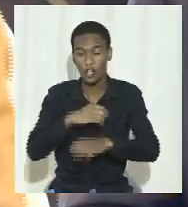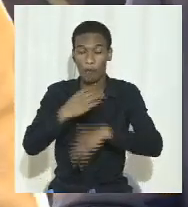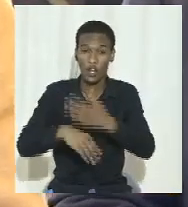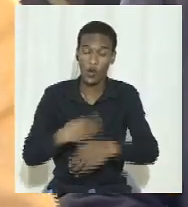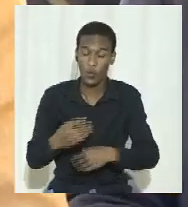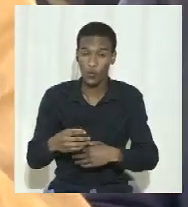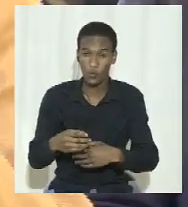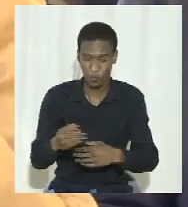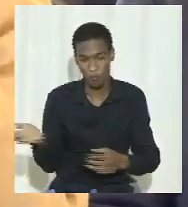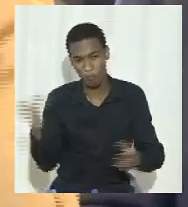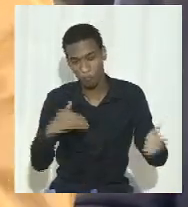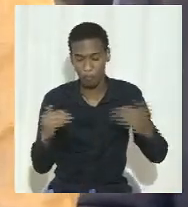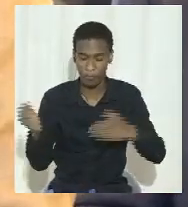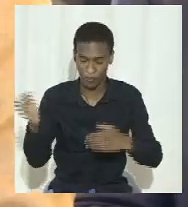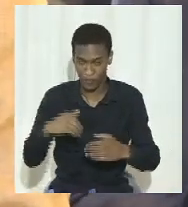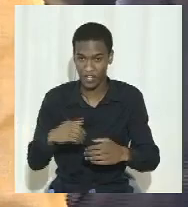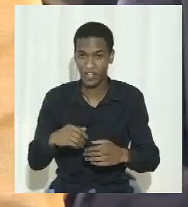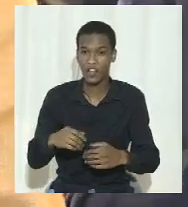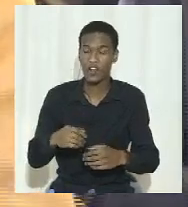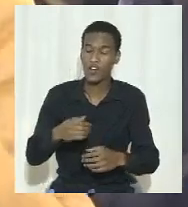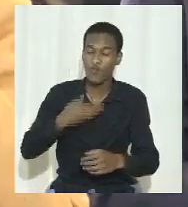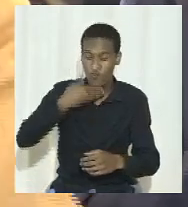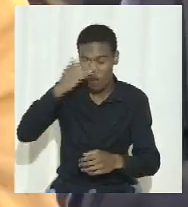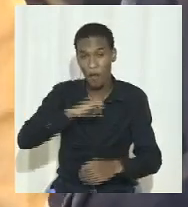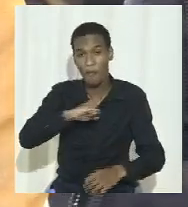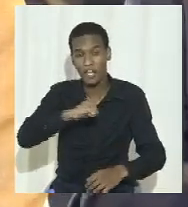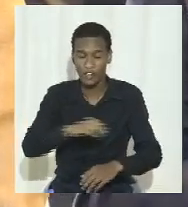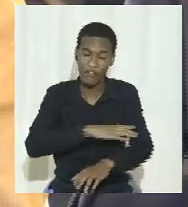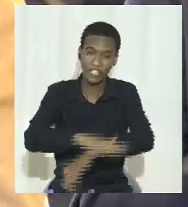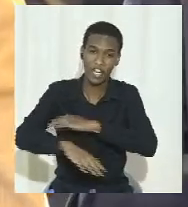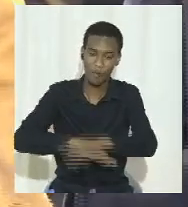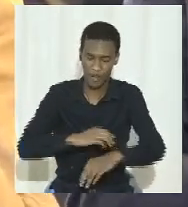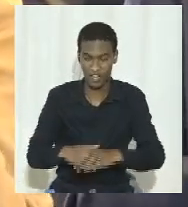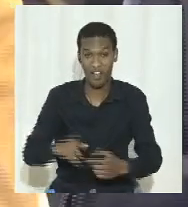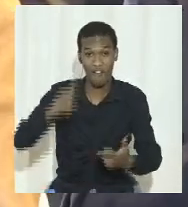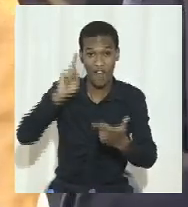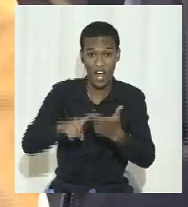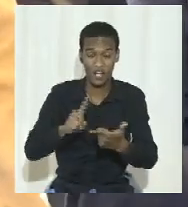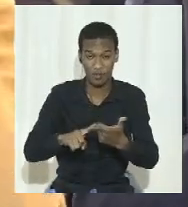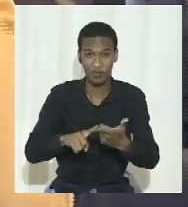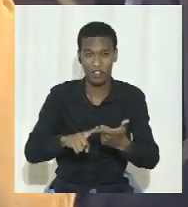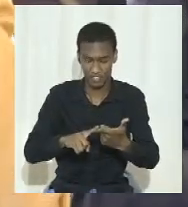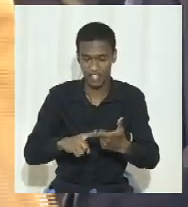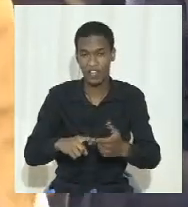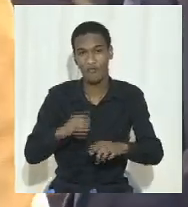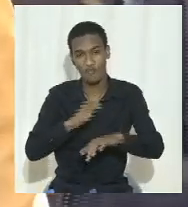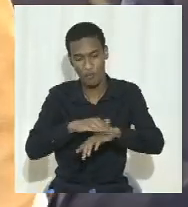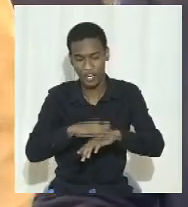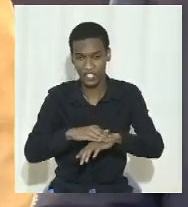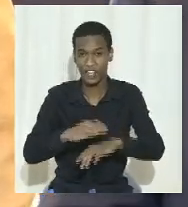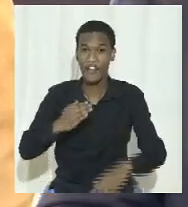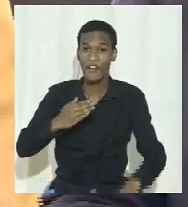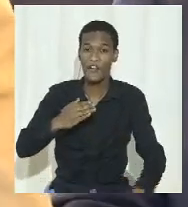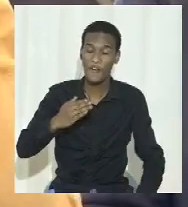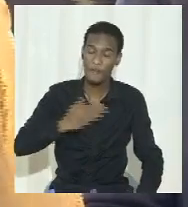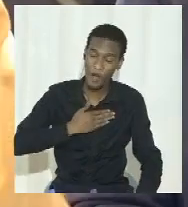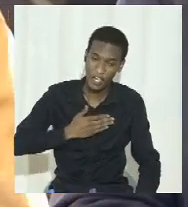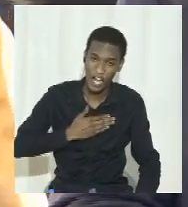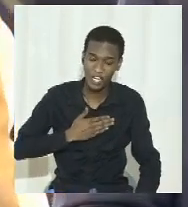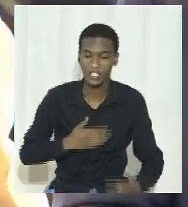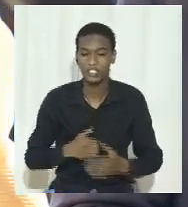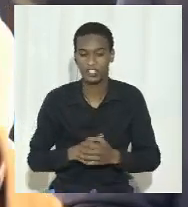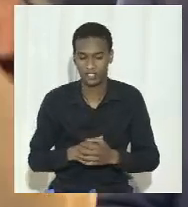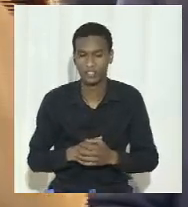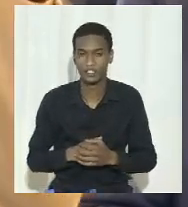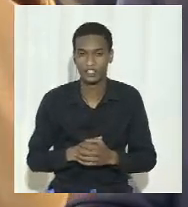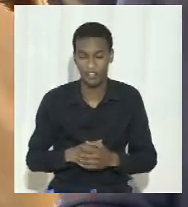faharoa dia ny fampianarana atao laharam-pahamehana ny recrutement amin'ny fampianarana fahatelo